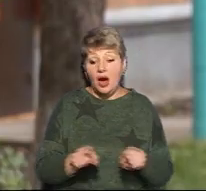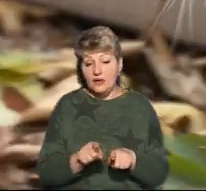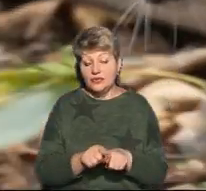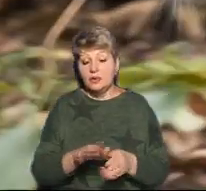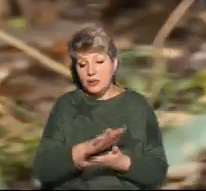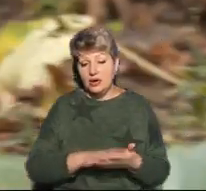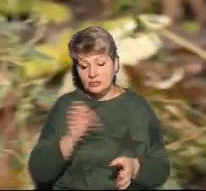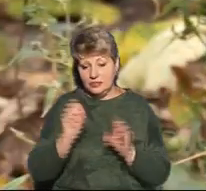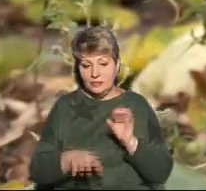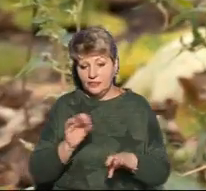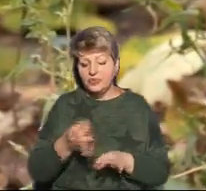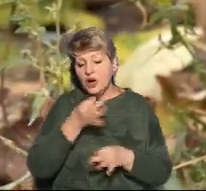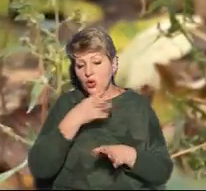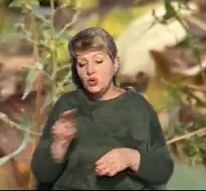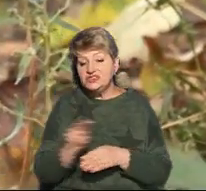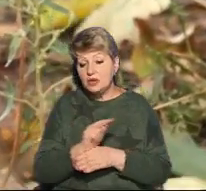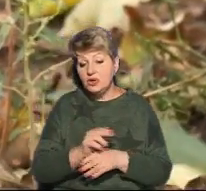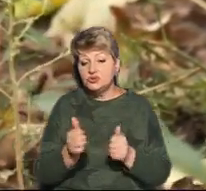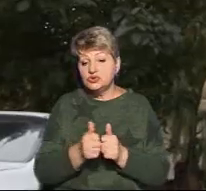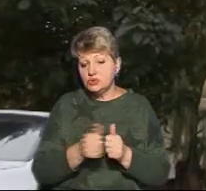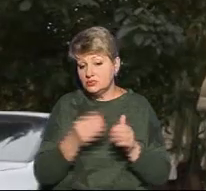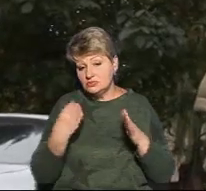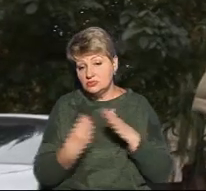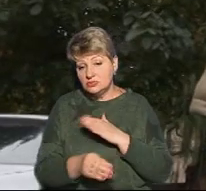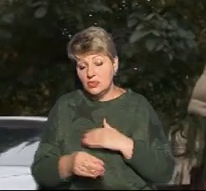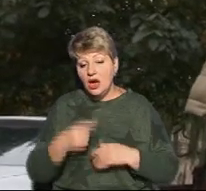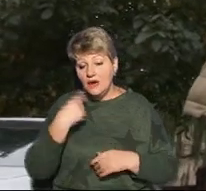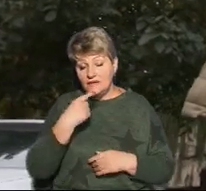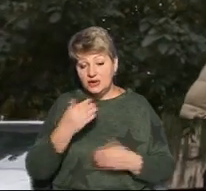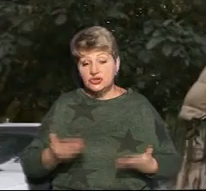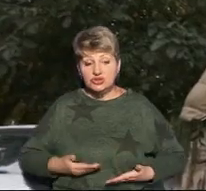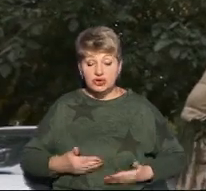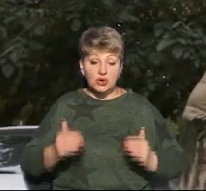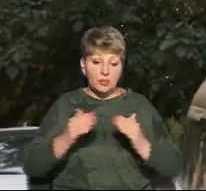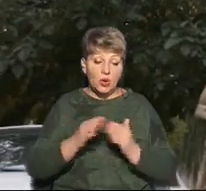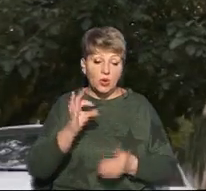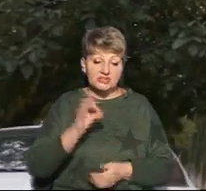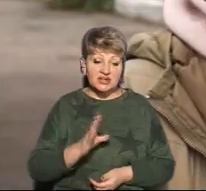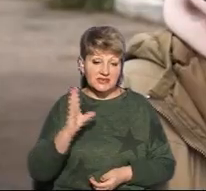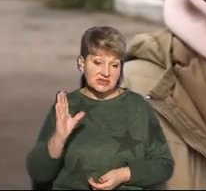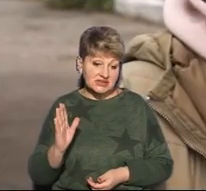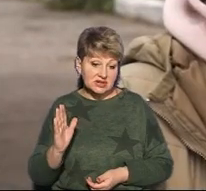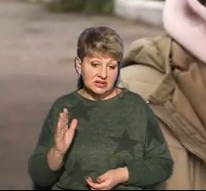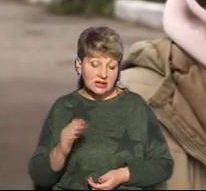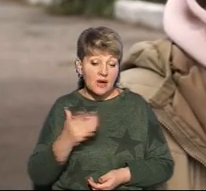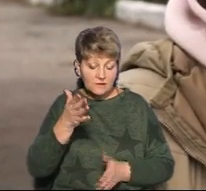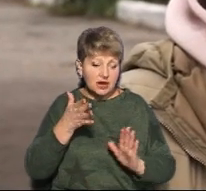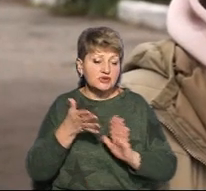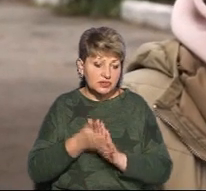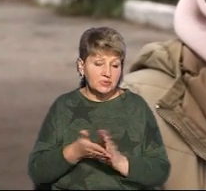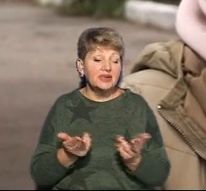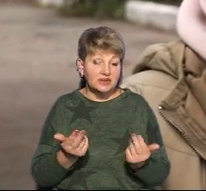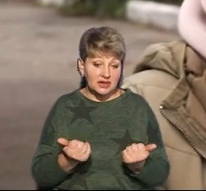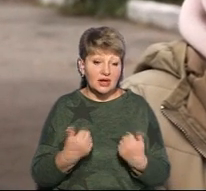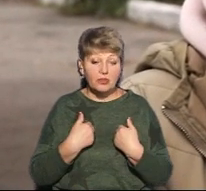теж. На будь-які зауваження сусідка не реагує, додає мешканка будинку Оксана Візерська. Ви розумієте, да,